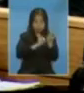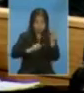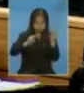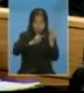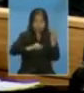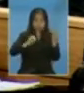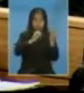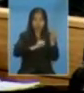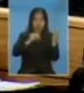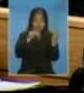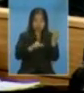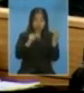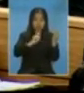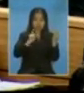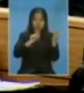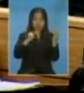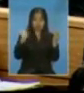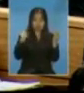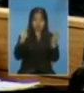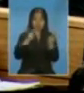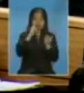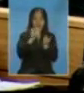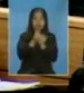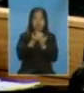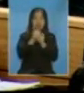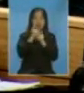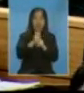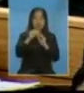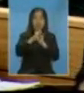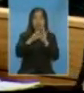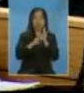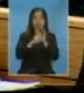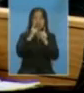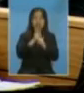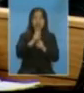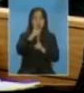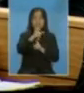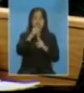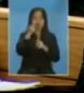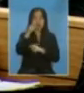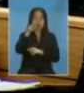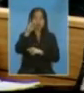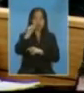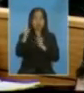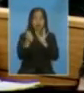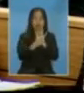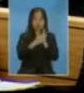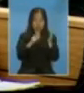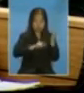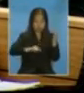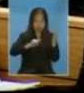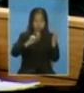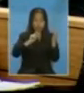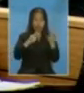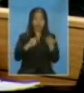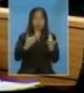ที่เขียนว่าให้ใช้เงินตามหลักเกณฑ์และวิธีการที่คณะรัฐมนตรีกำหนดและผมก็พูดเมื่อ